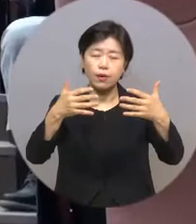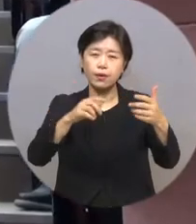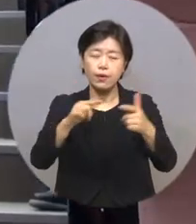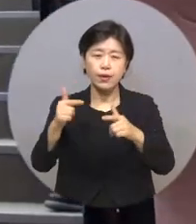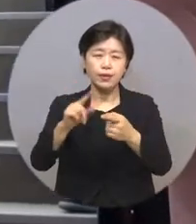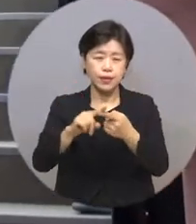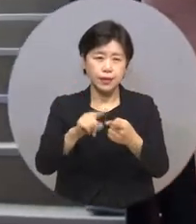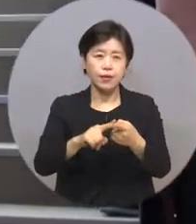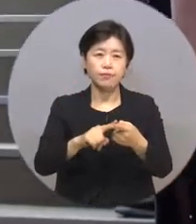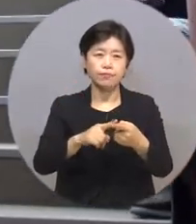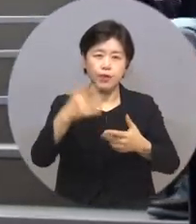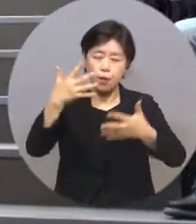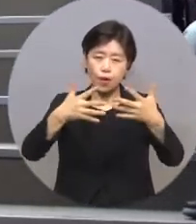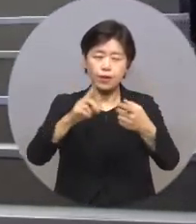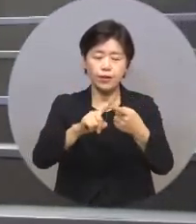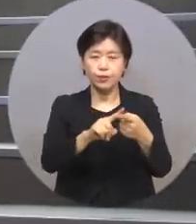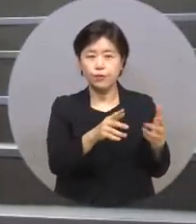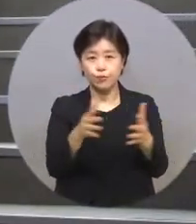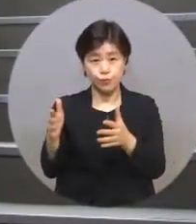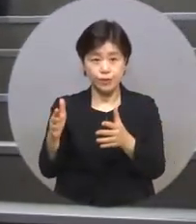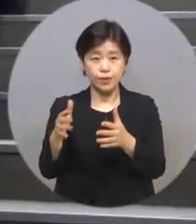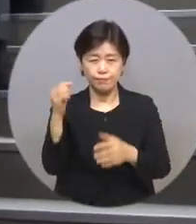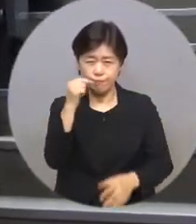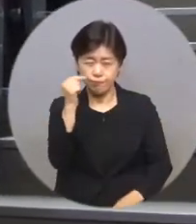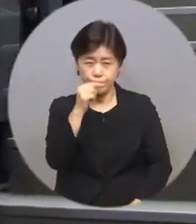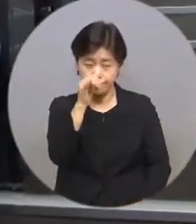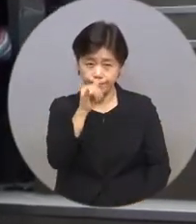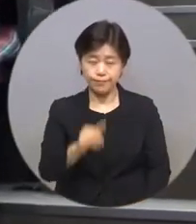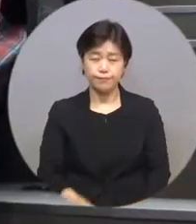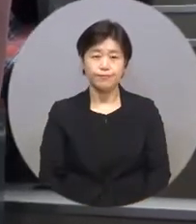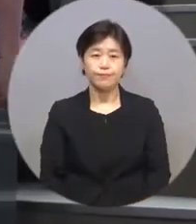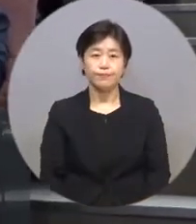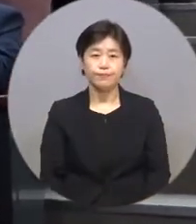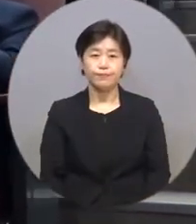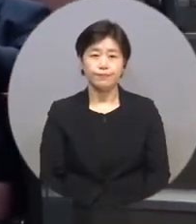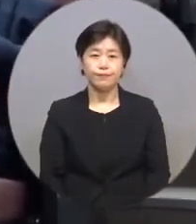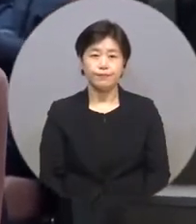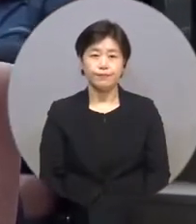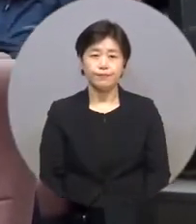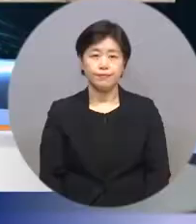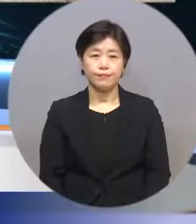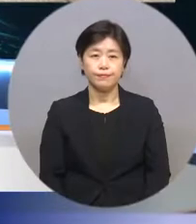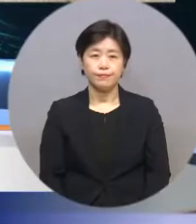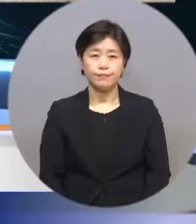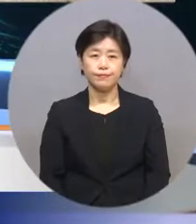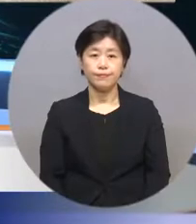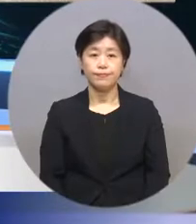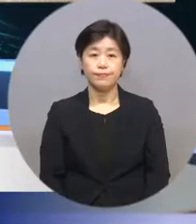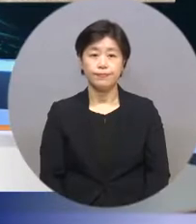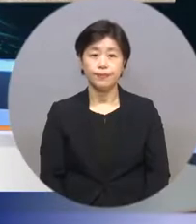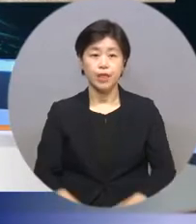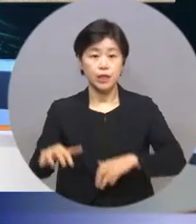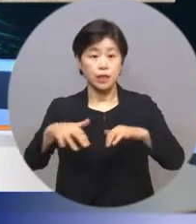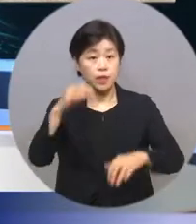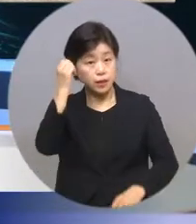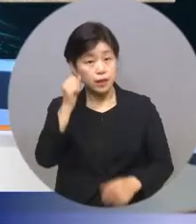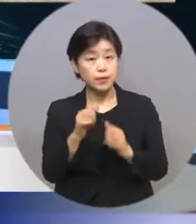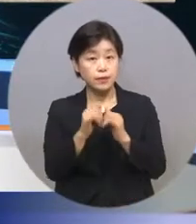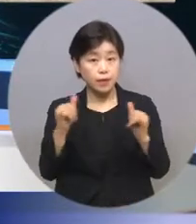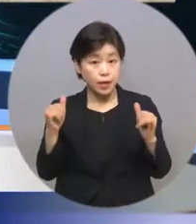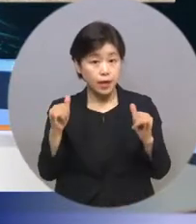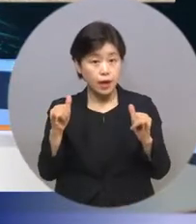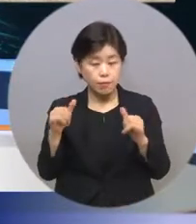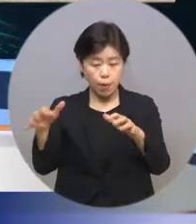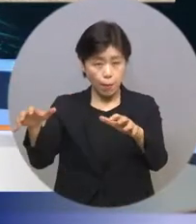번 더 꼼꼼히 짚어보는 시간이었습니다 복지tv 연기방송 정은선입니다 노숙인들이 여행을